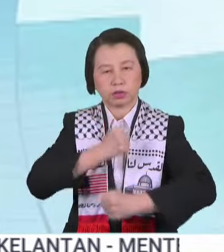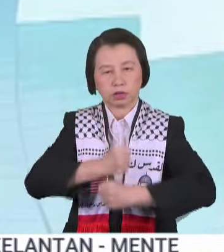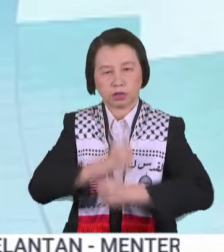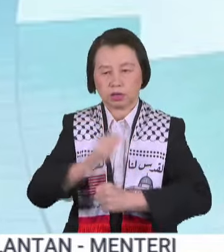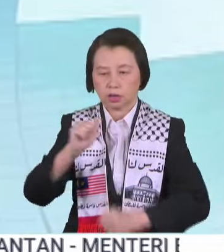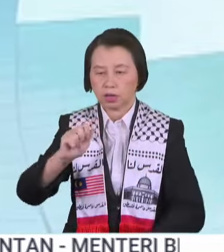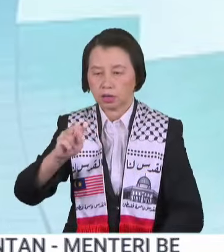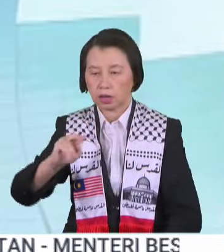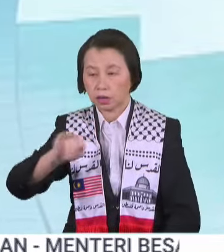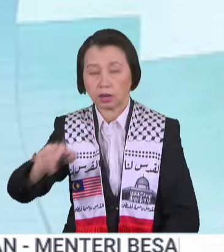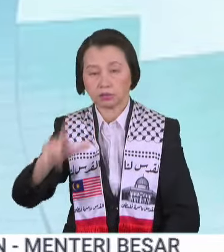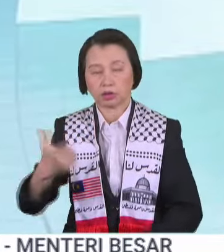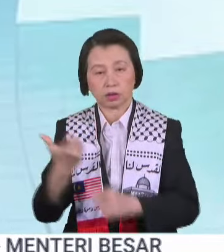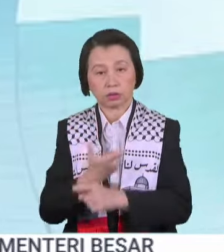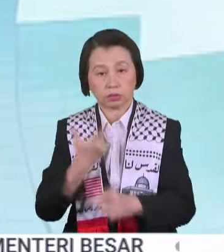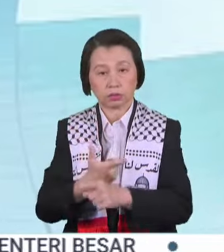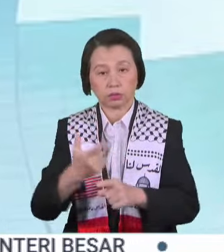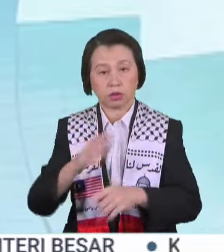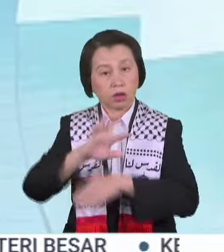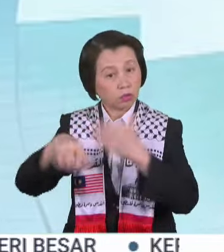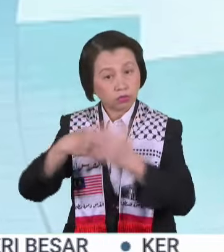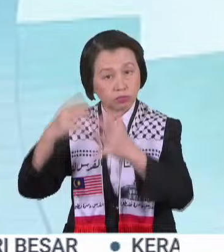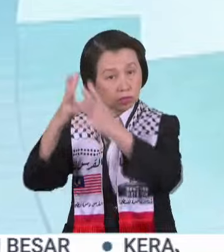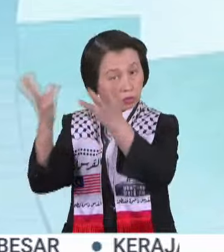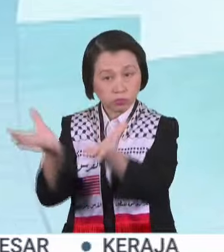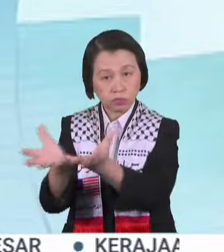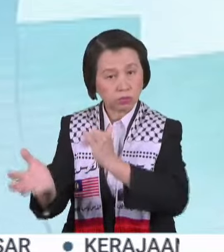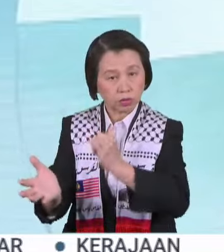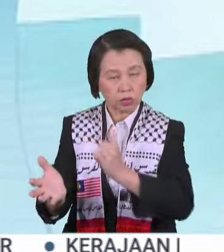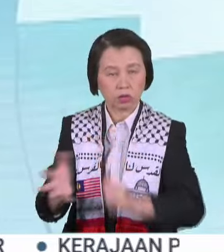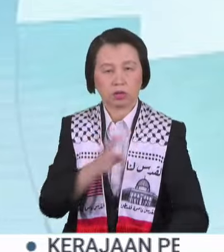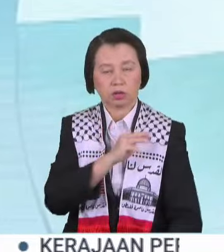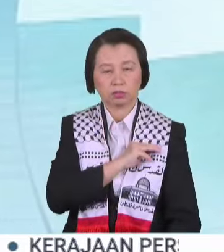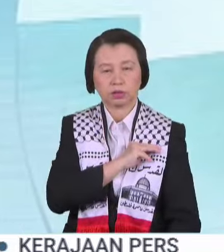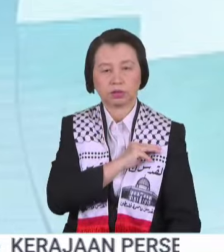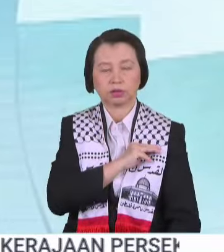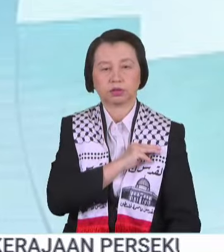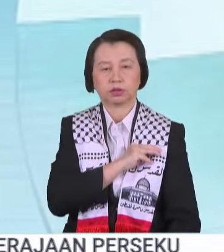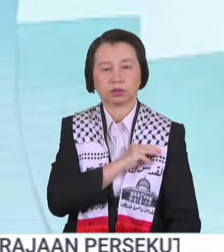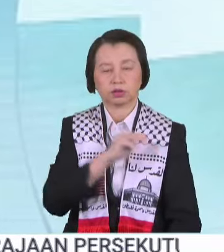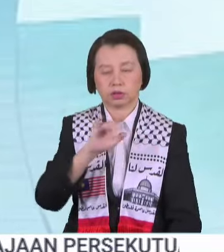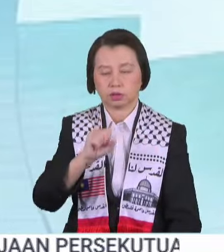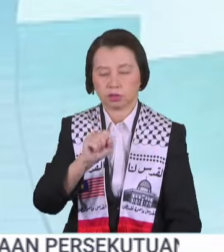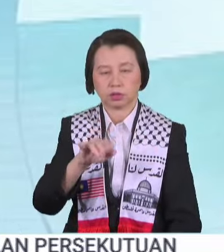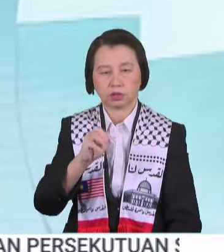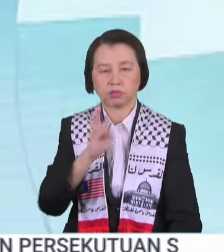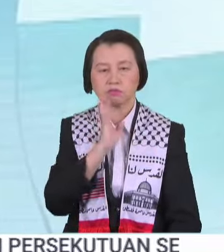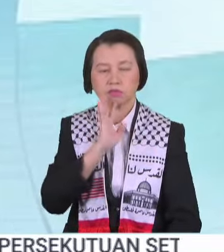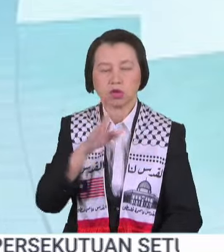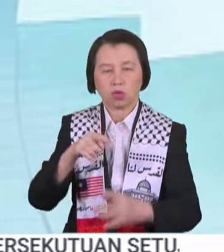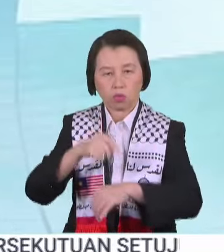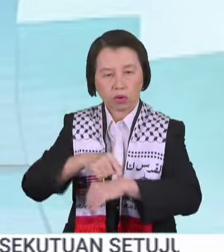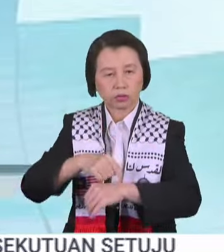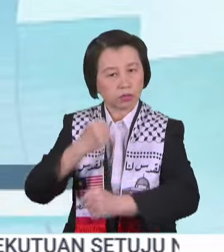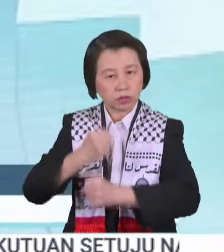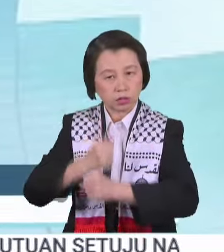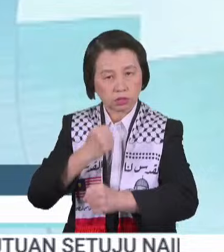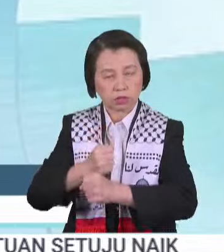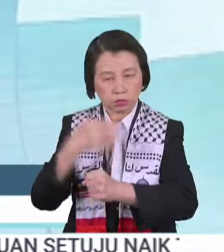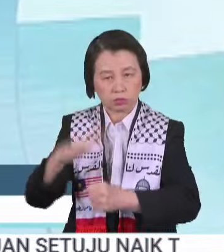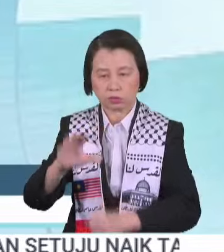telah mula diamalkan di seluruh dunia. Menteri Sumber Manusia Steven Sim Chee Keong berkata, waktu kerja anjal telah termaktub dalam